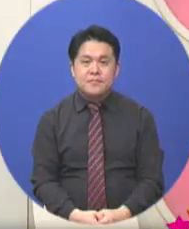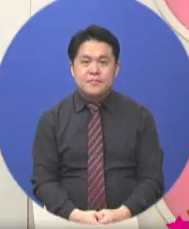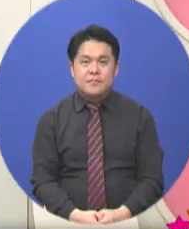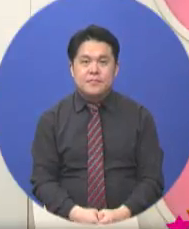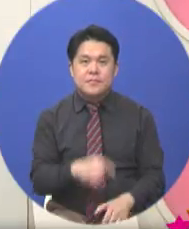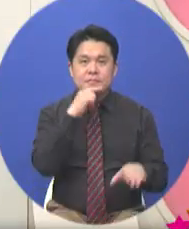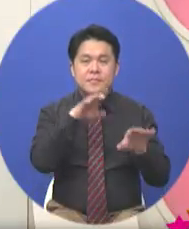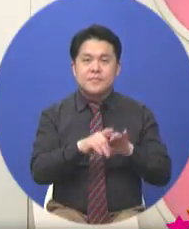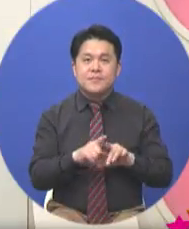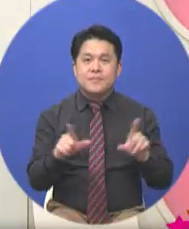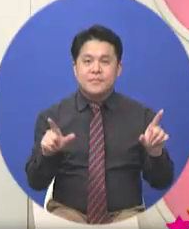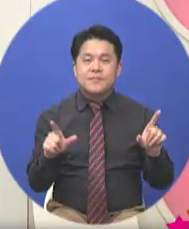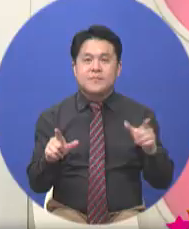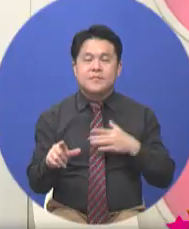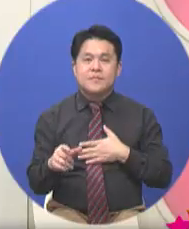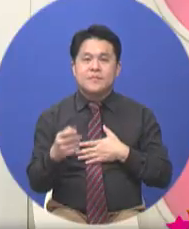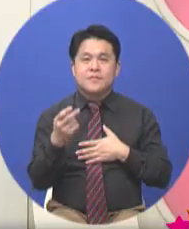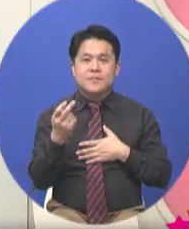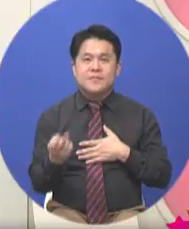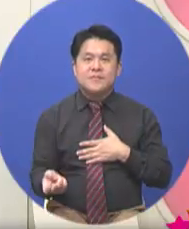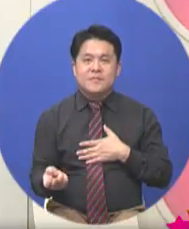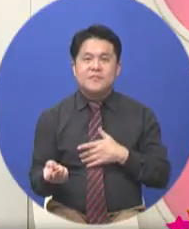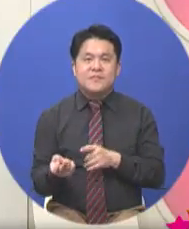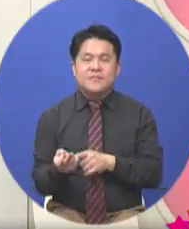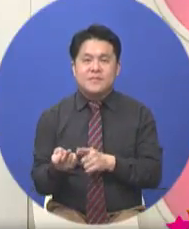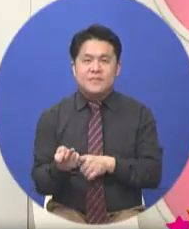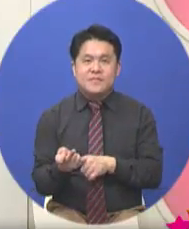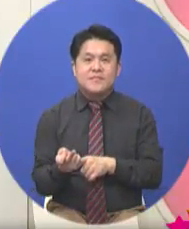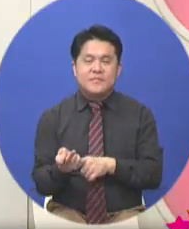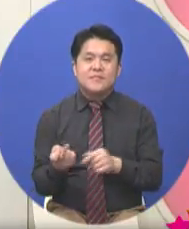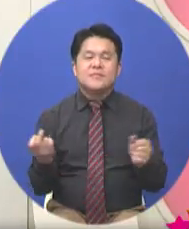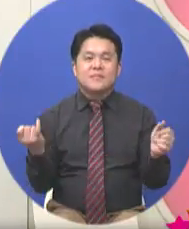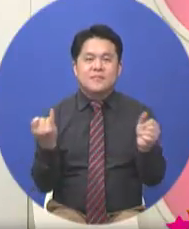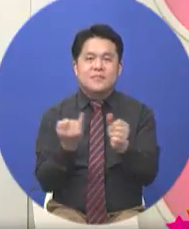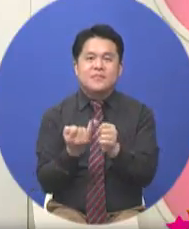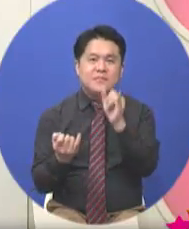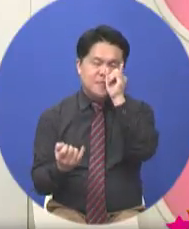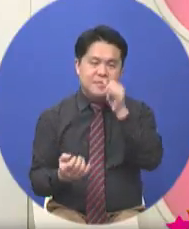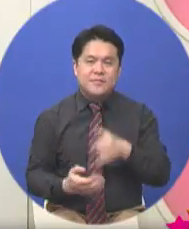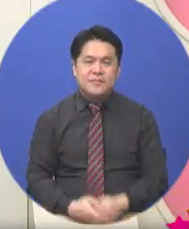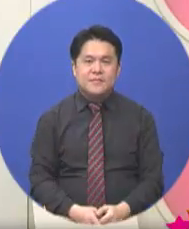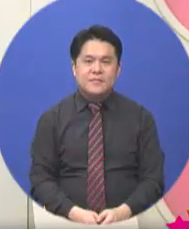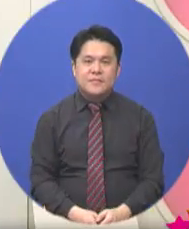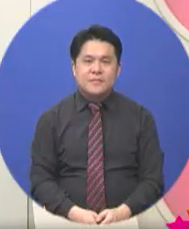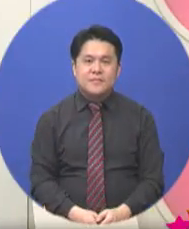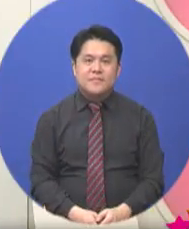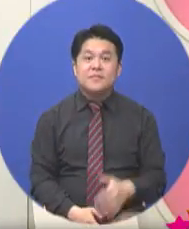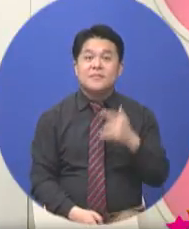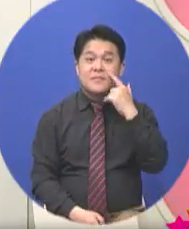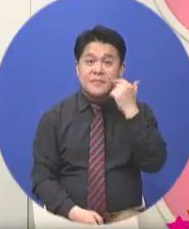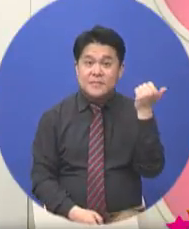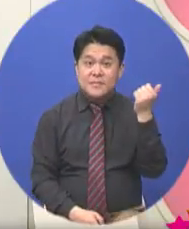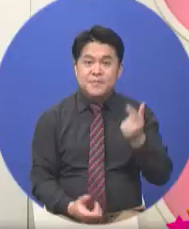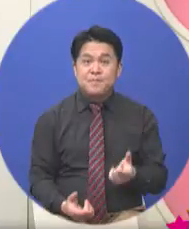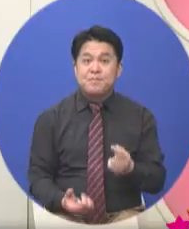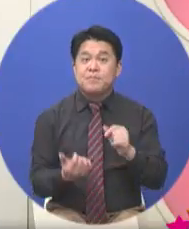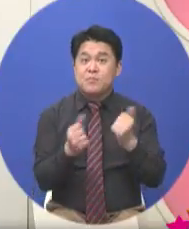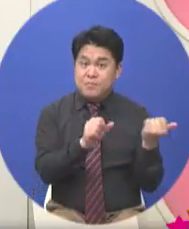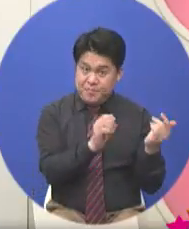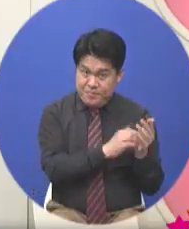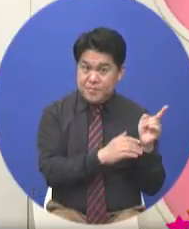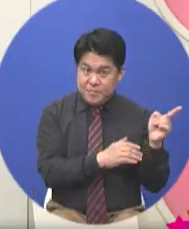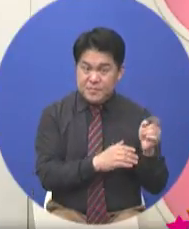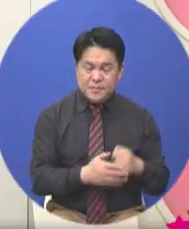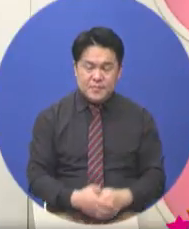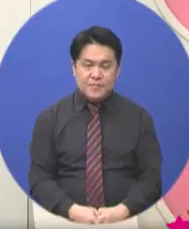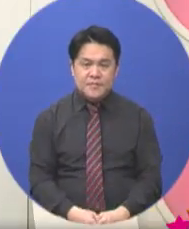일요일 날 18일에 제 동생 결혼식이 있어요. 오. 그래가지고 네. 저희 아버지가 일찍 돌아가셨거든요.